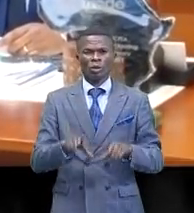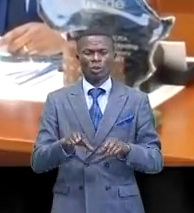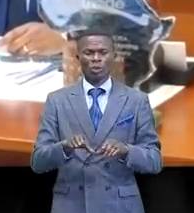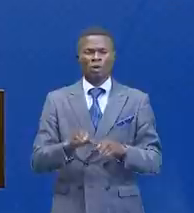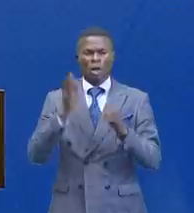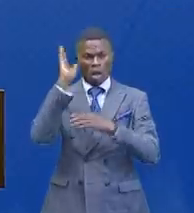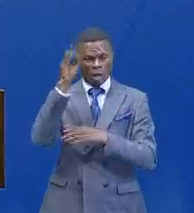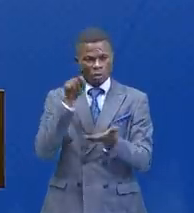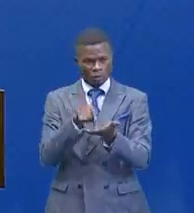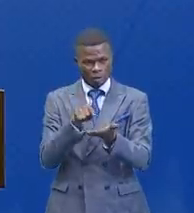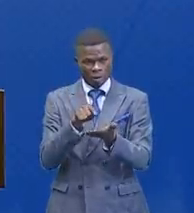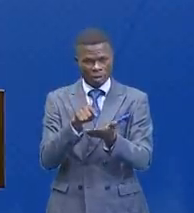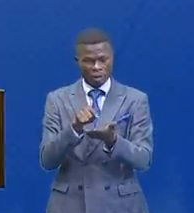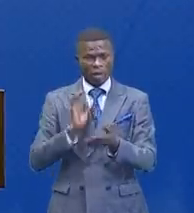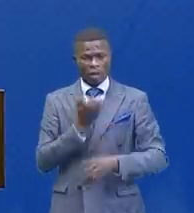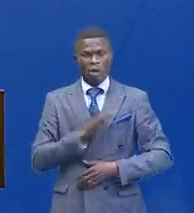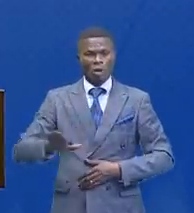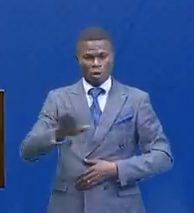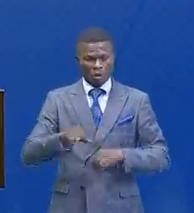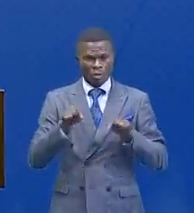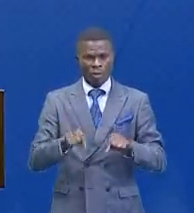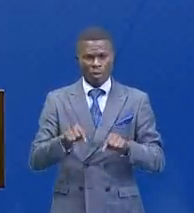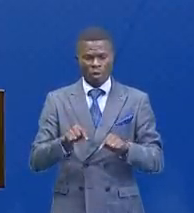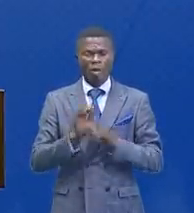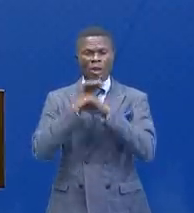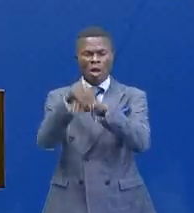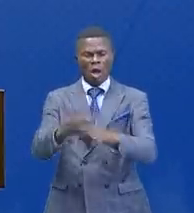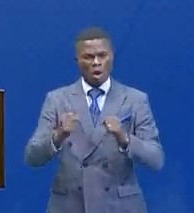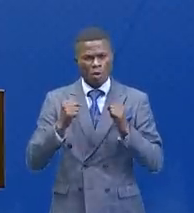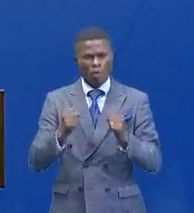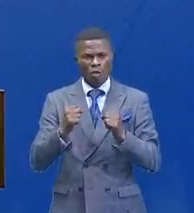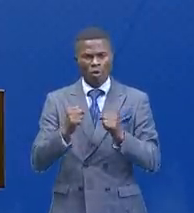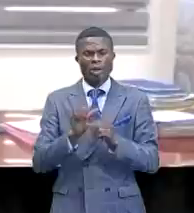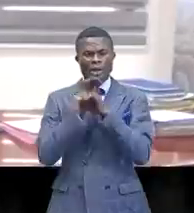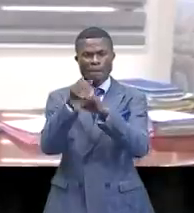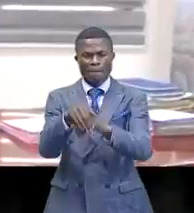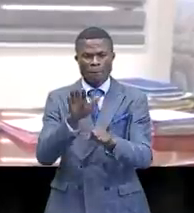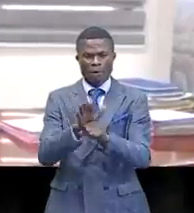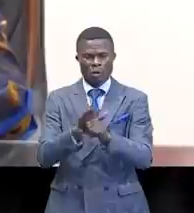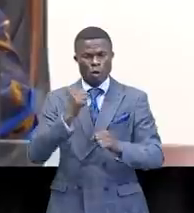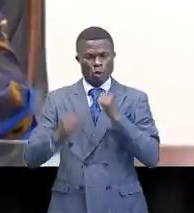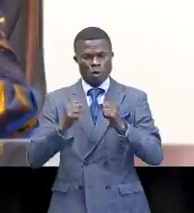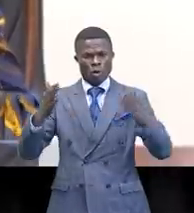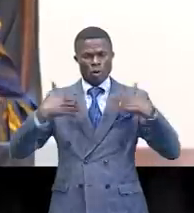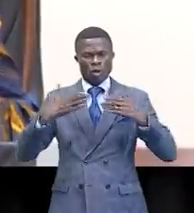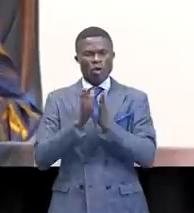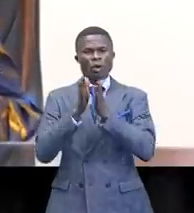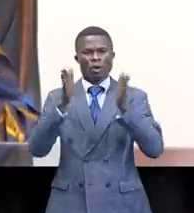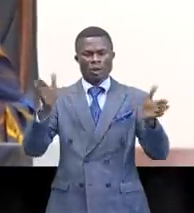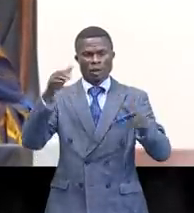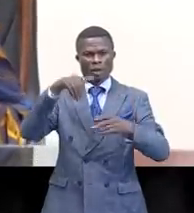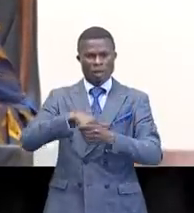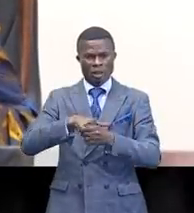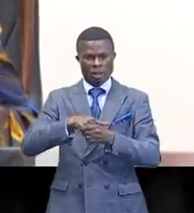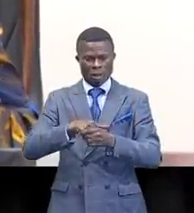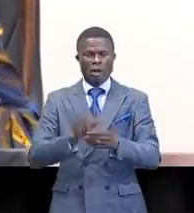cette conférence, notre pays a pris un engagement ferme de contribuer à l'effort climatique global à travers